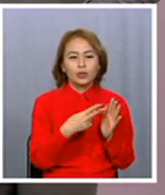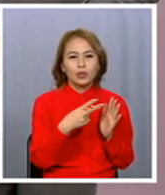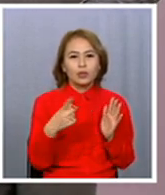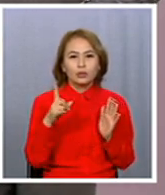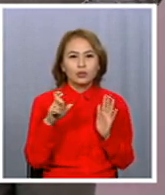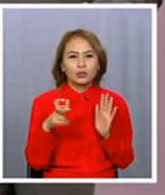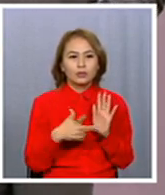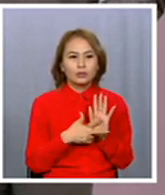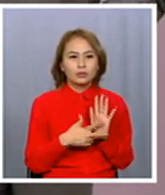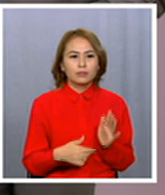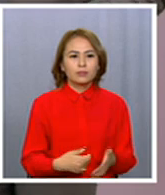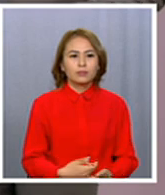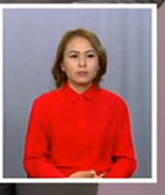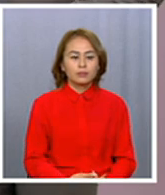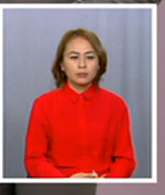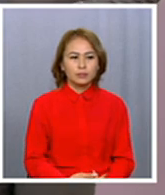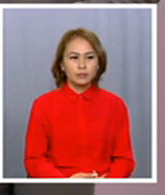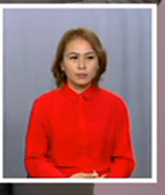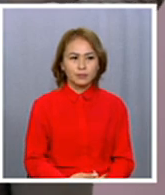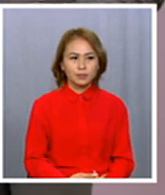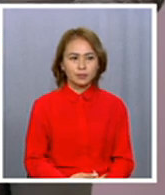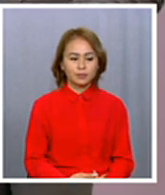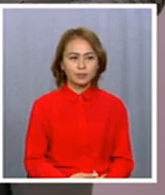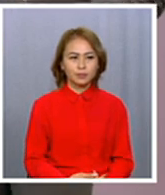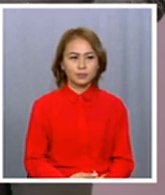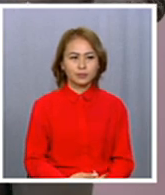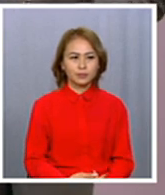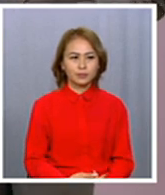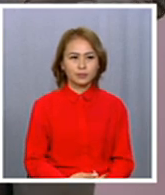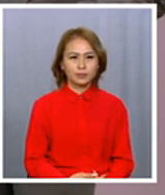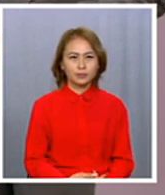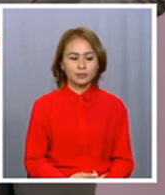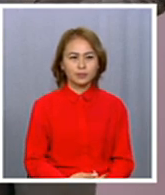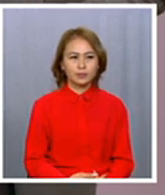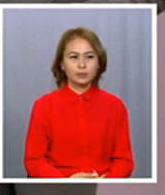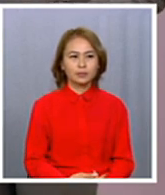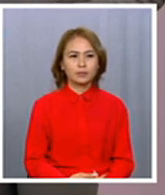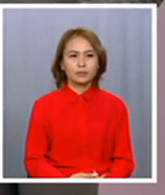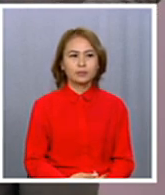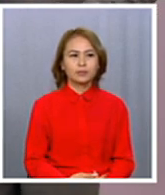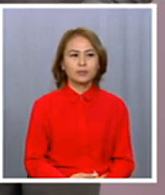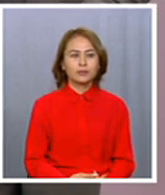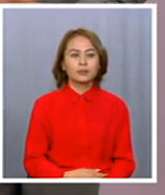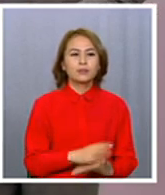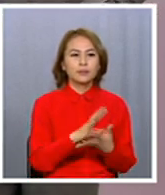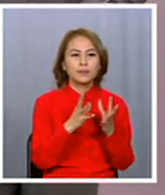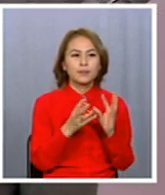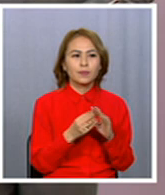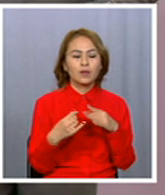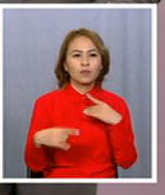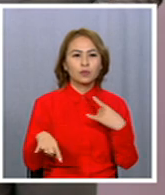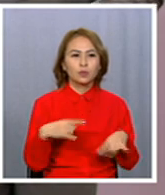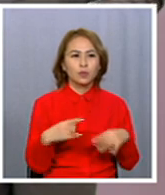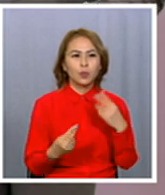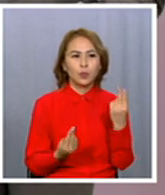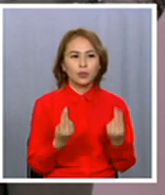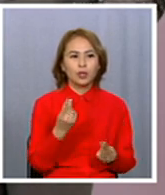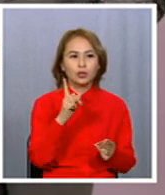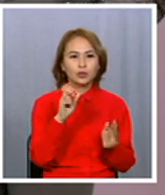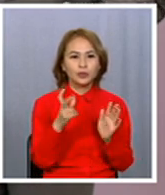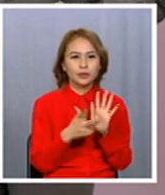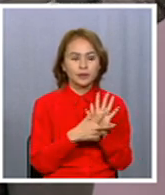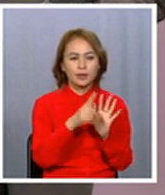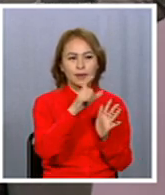көбейтеміз. 36 мен 3-тің көбейтіндісі 108-ге тең. Демек, футболға 108 адам